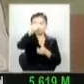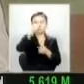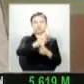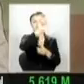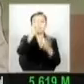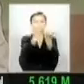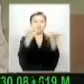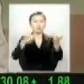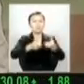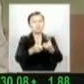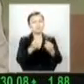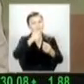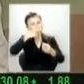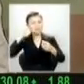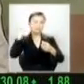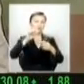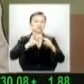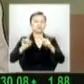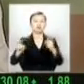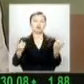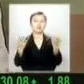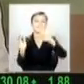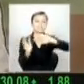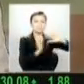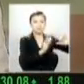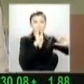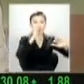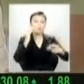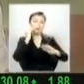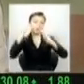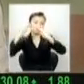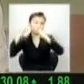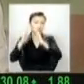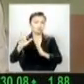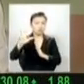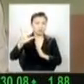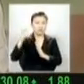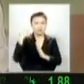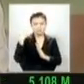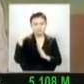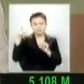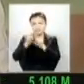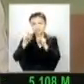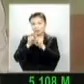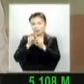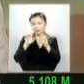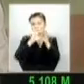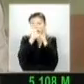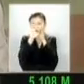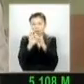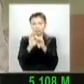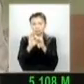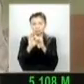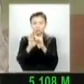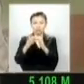ตำรวจได้กระจายกำลังตรวจค้นบ้านและติดตามผู้ต้องหา3คนในคดีขนลูกกระสุน M79 หลังสกัดจับได้ที่ด่านความมั่น